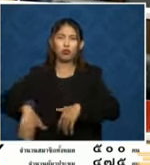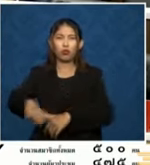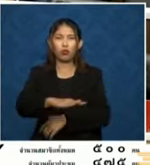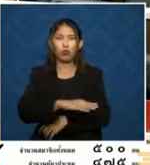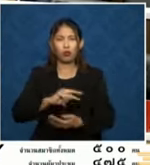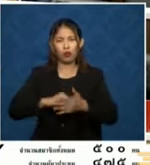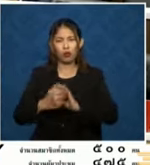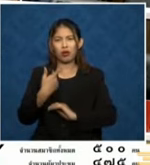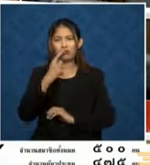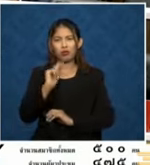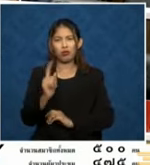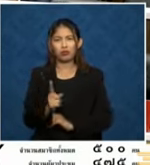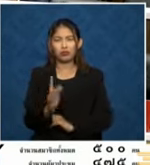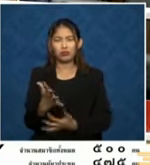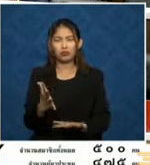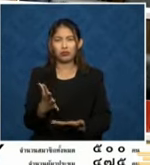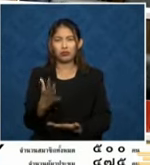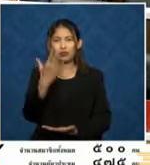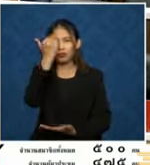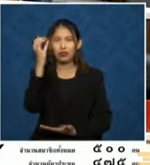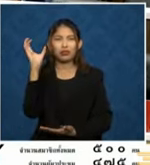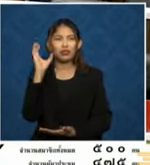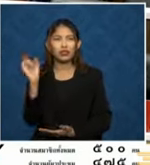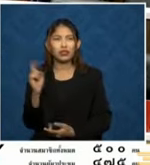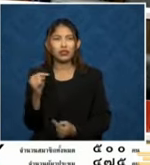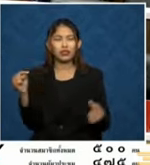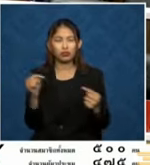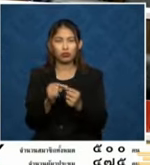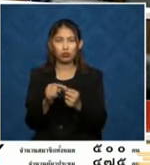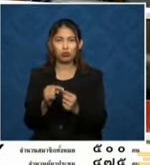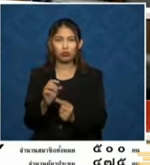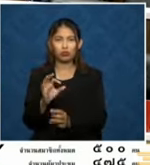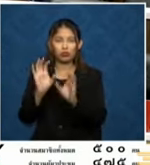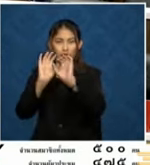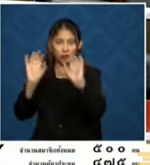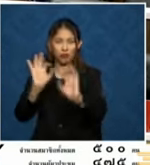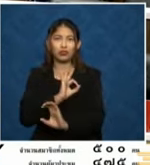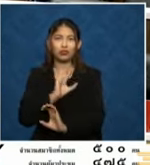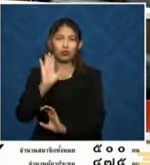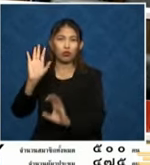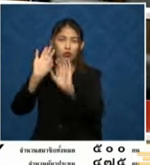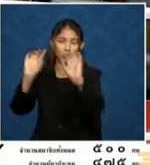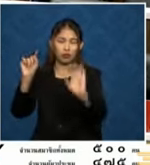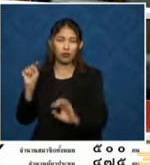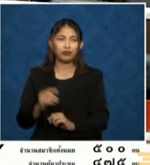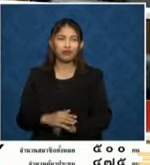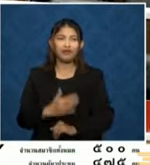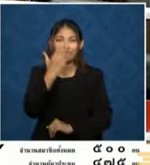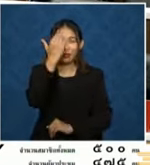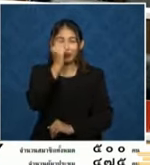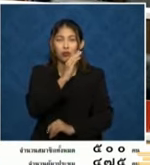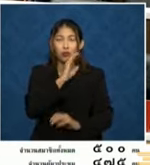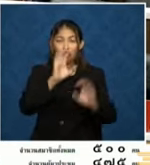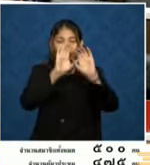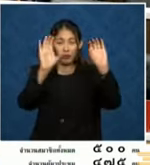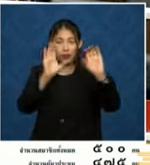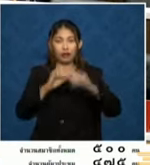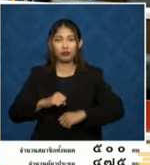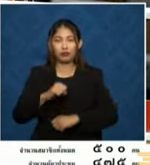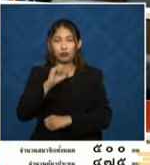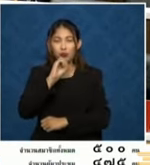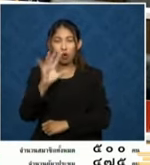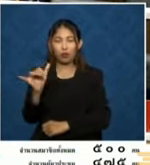ริงๆครับว่าคำพูดไหนที่เราเชื่อได้กันแน่จากสมาชิกของรัฐบาลชุดนี้ดังนั้นครับท่านประธานหากรัฐบาลยังไม่มายืนยันในสภาแห่งนี้ว่